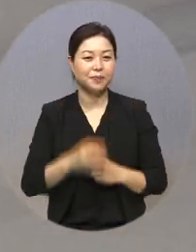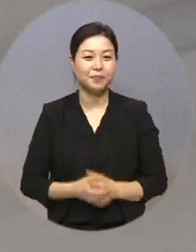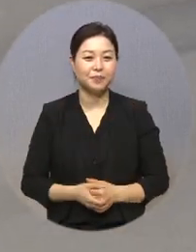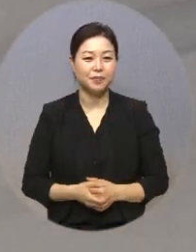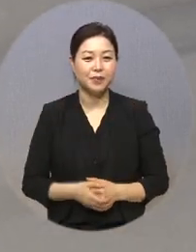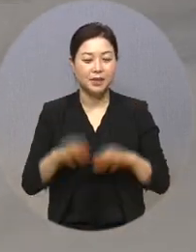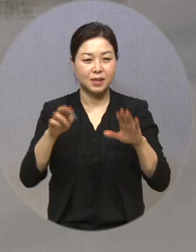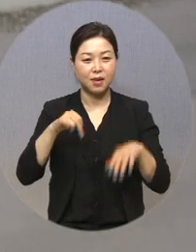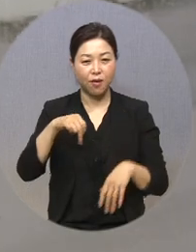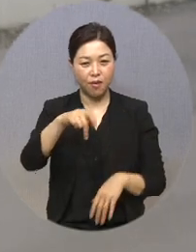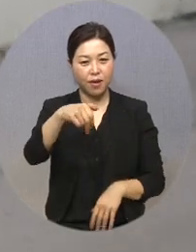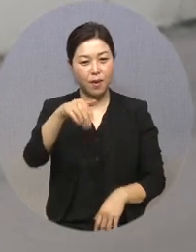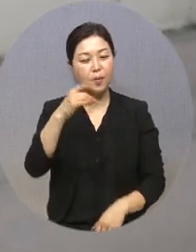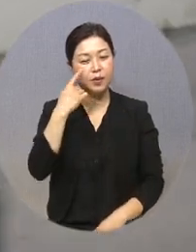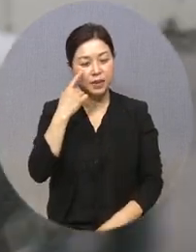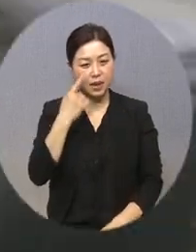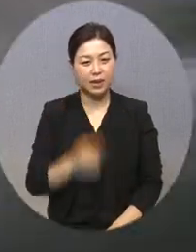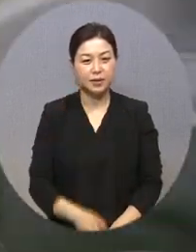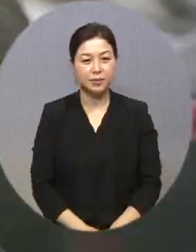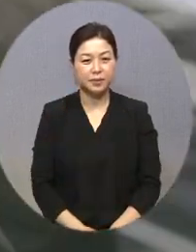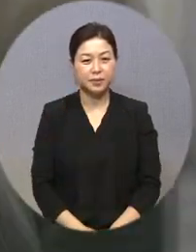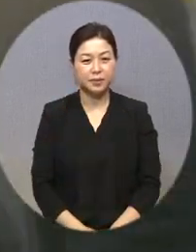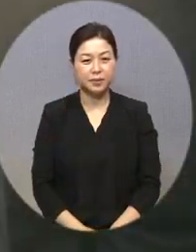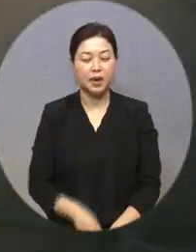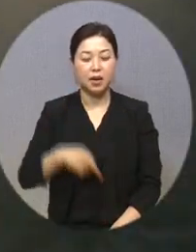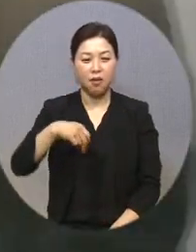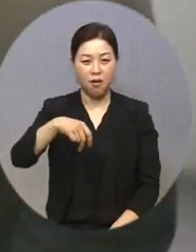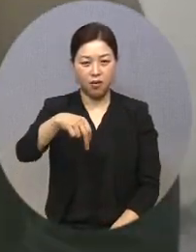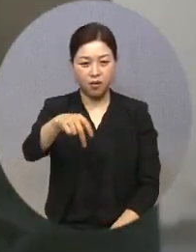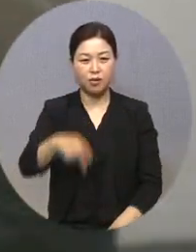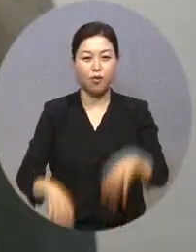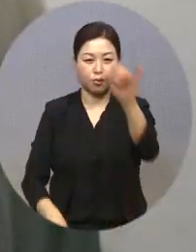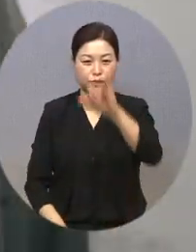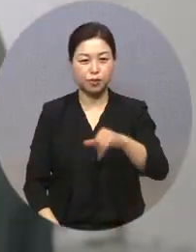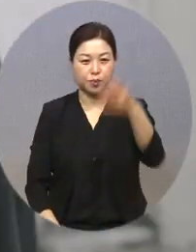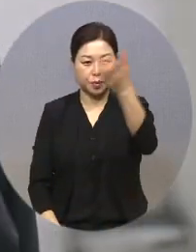어디서든지 한번 이동을 해보도록 하겠습니다. 걸어서 국토대장정